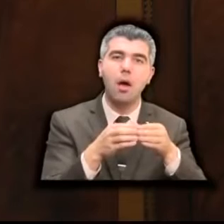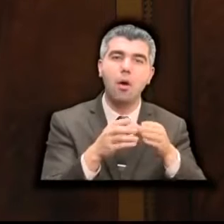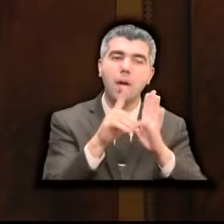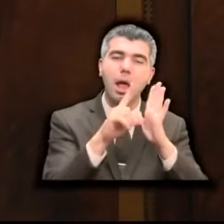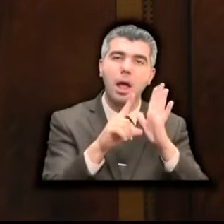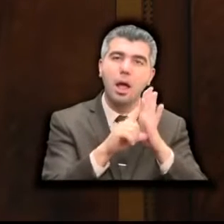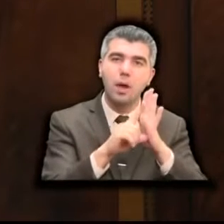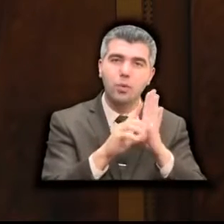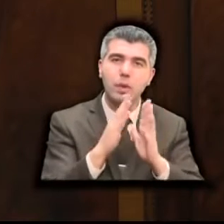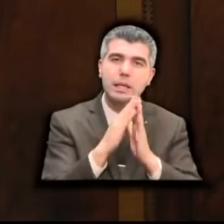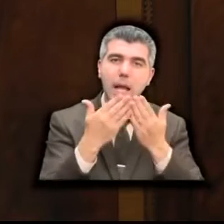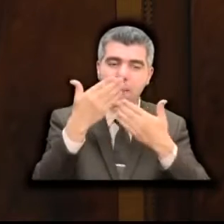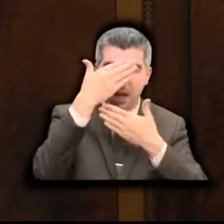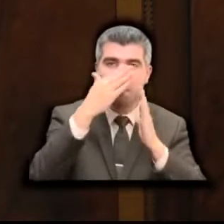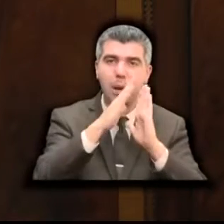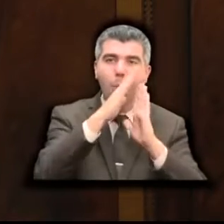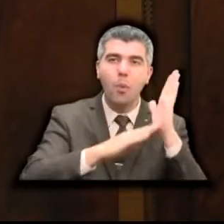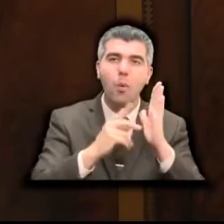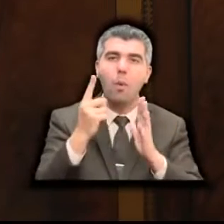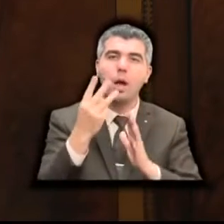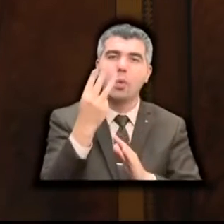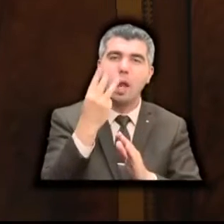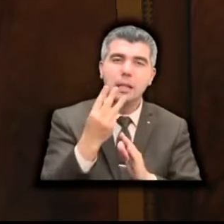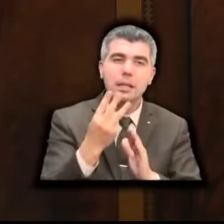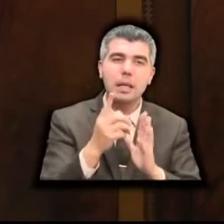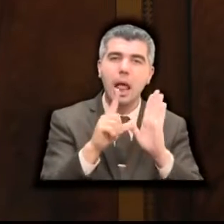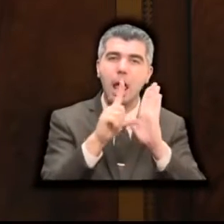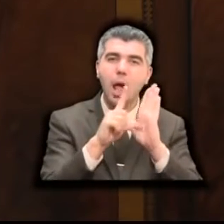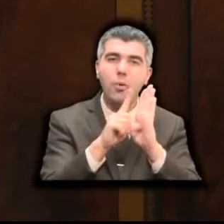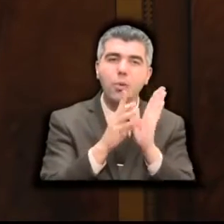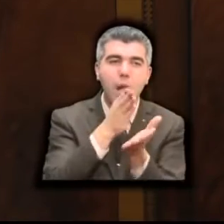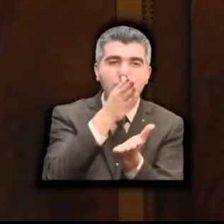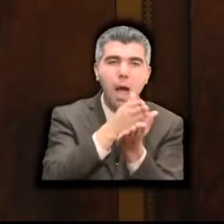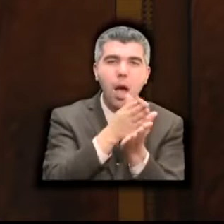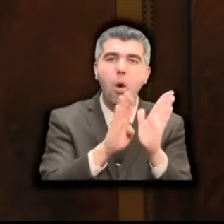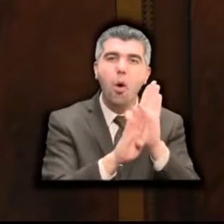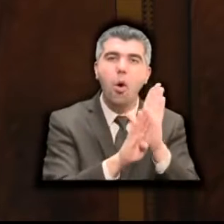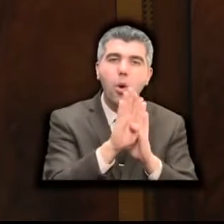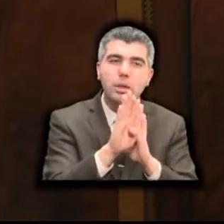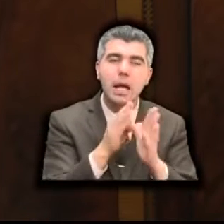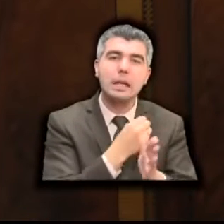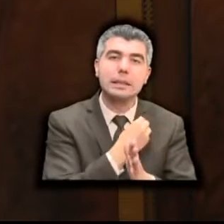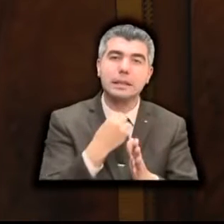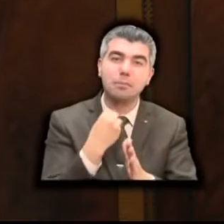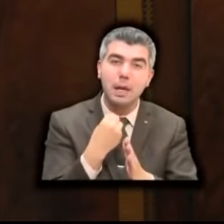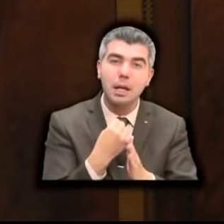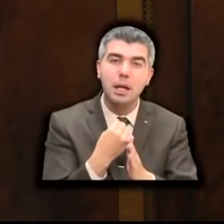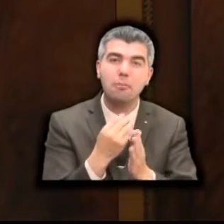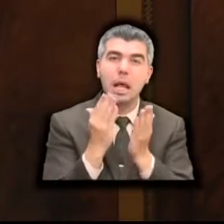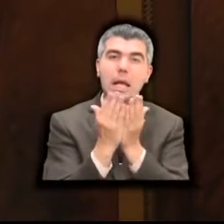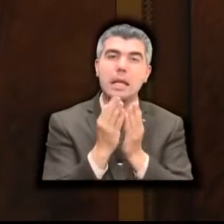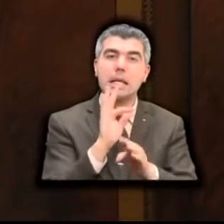خاصة الفصل 31 منه المتعلقة بالحقوق الأساسية للمواطن، وهي الصحة والتعليم والتشغيل